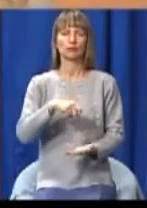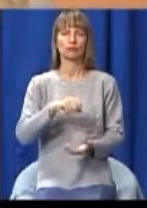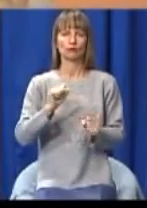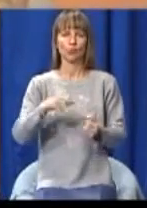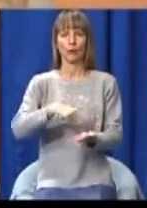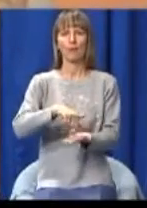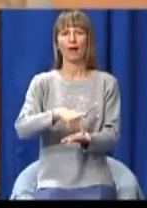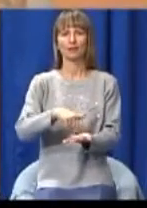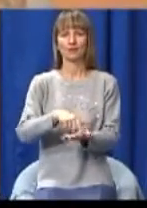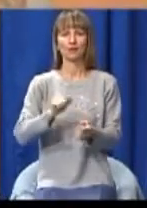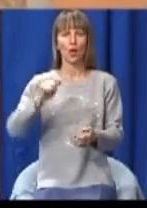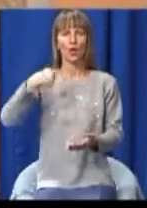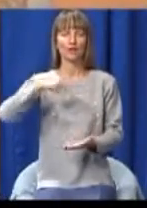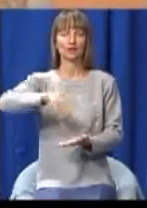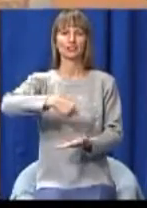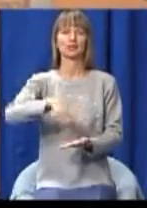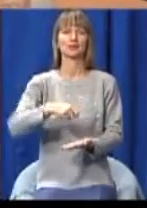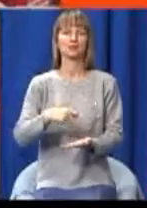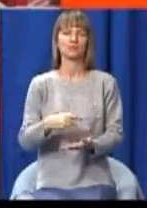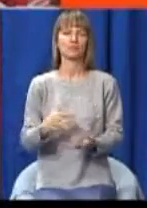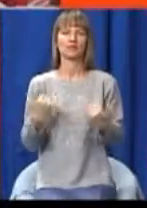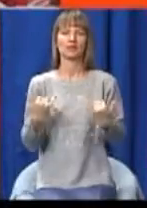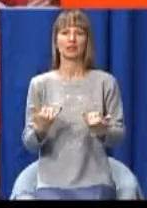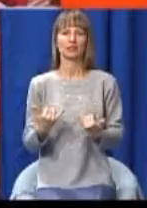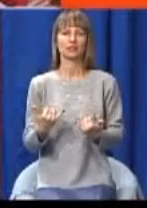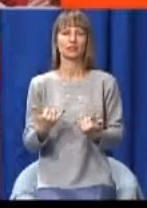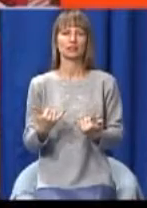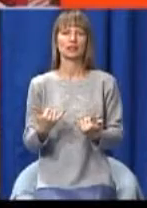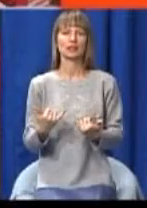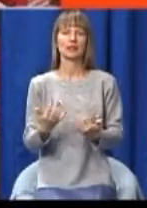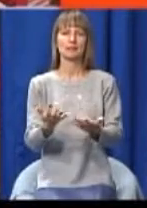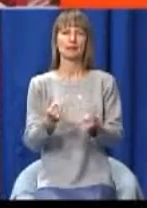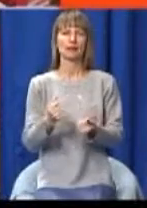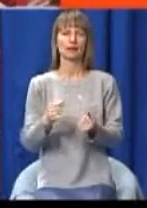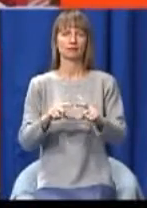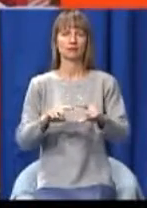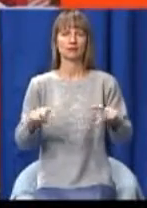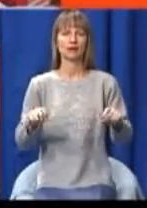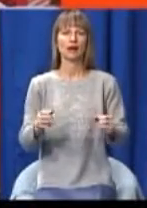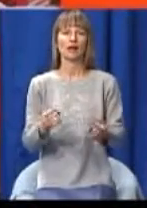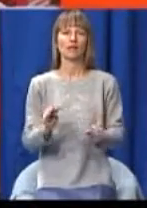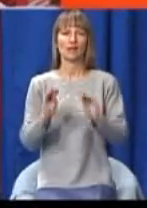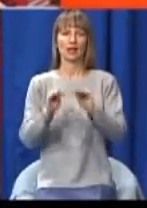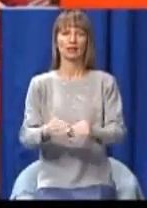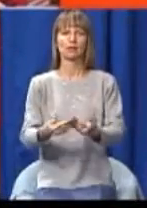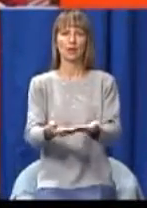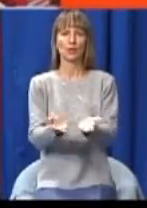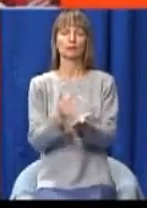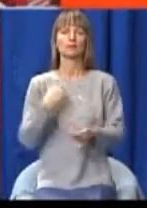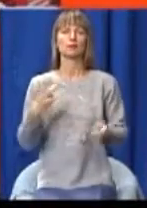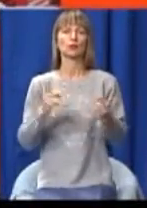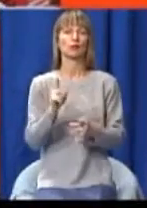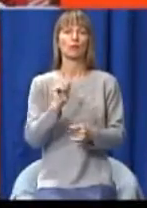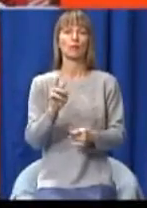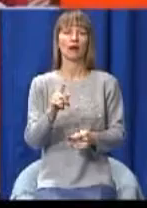пальчиком, можна якось ложечкою. Тепер беріть банкноту, кладіть сюди в блюдце, так. Нам потрібно,